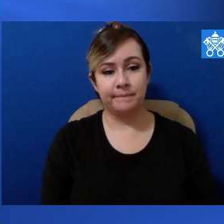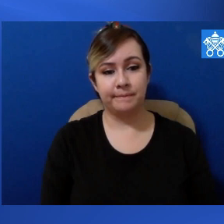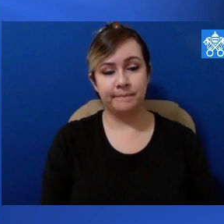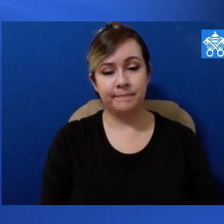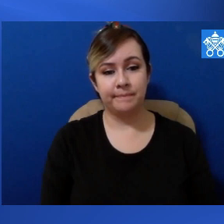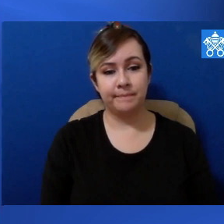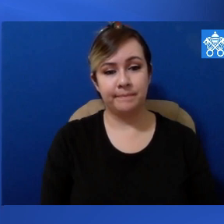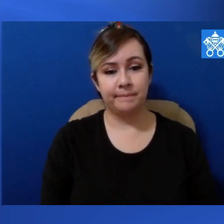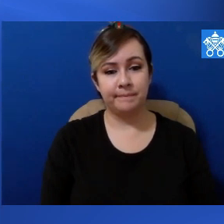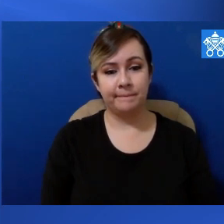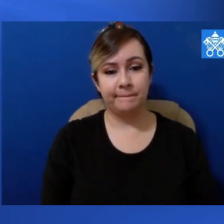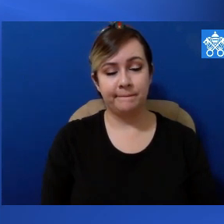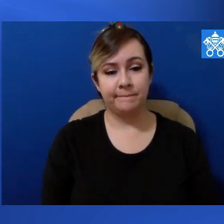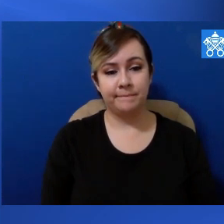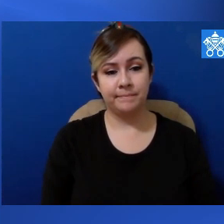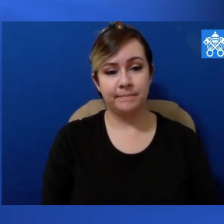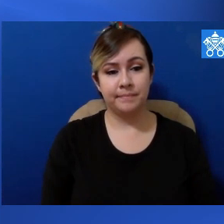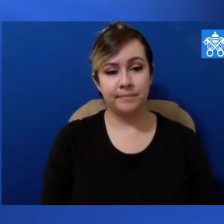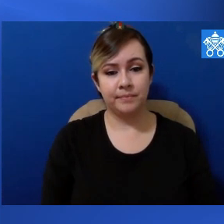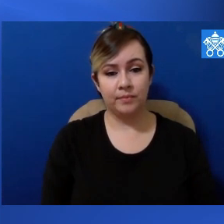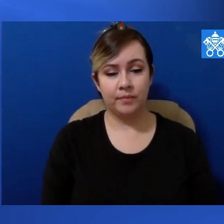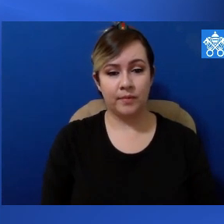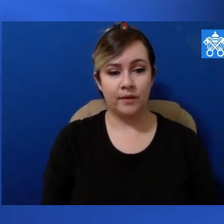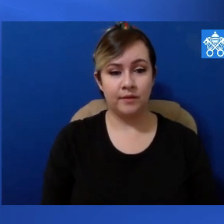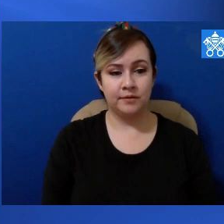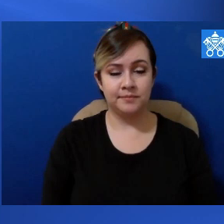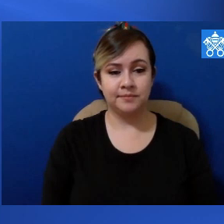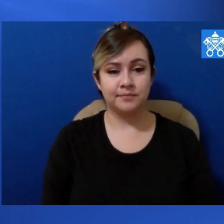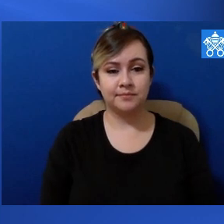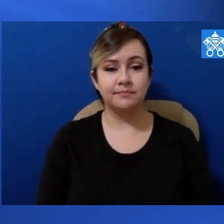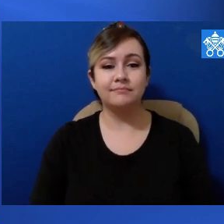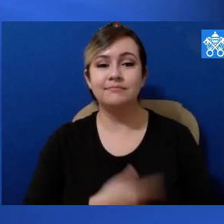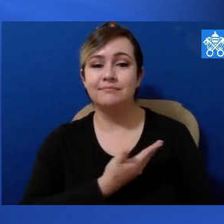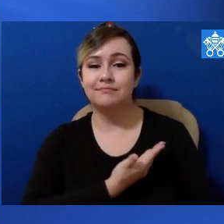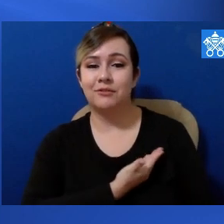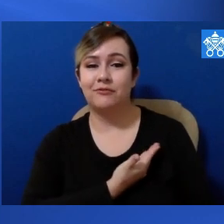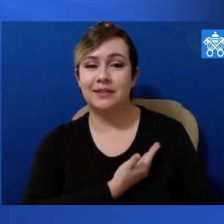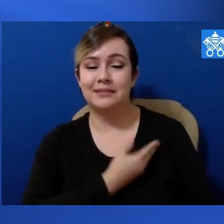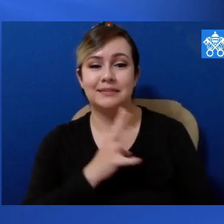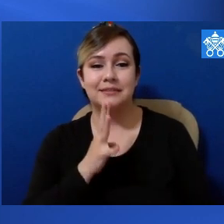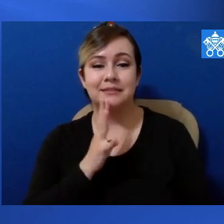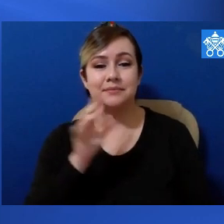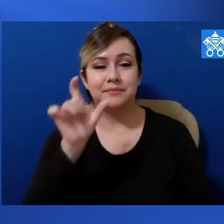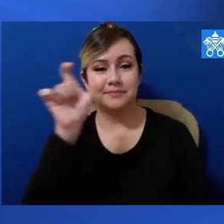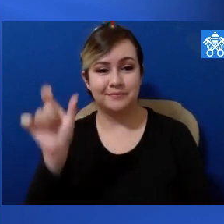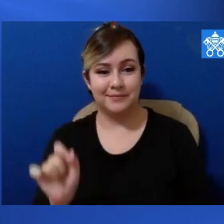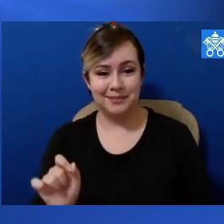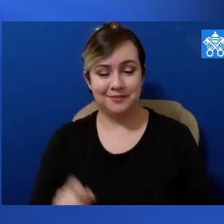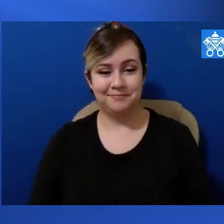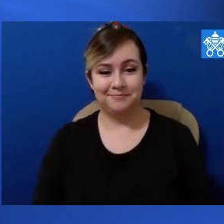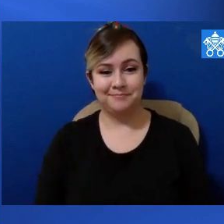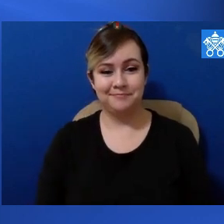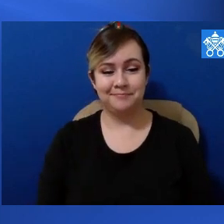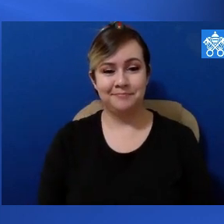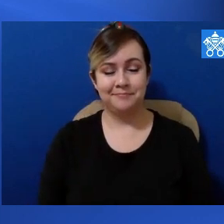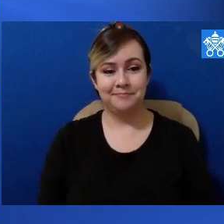Agora o Santo Padre saúda em italiano os fiéis de língua portuguesa. Saluto i pellegrini di